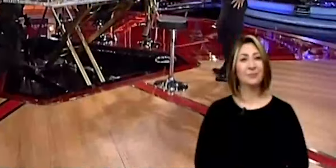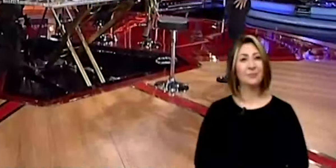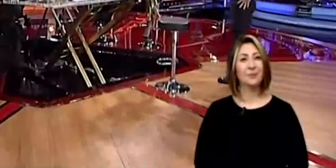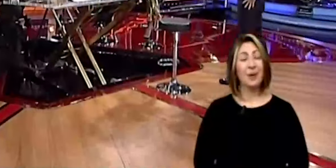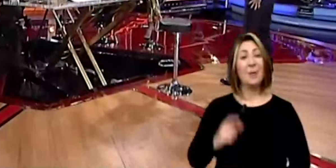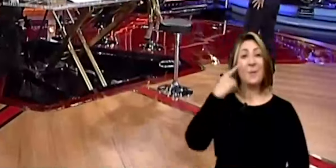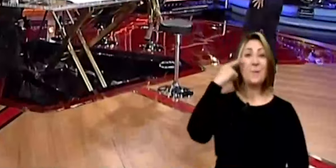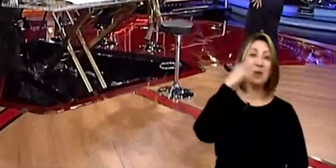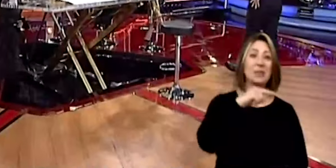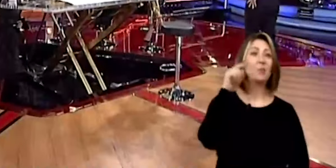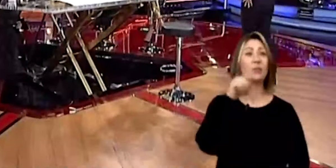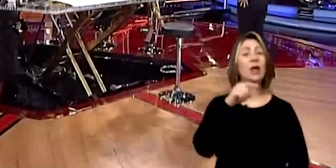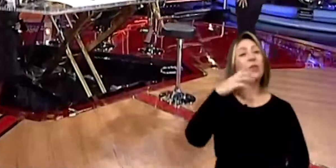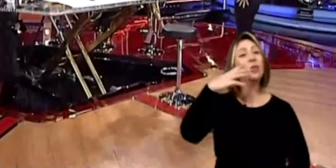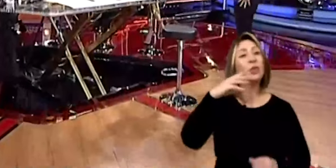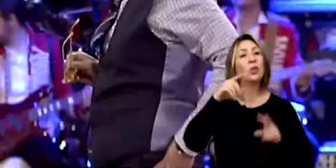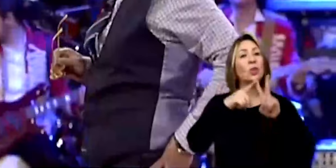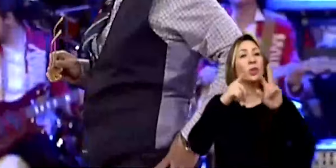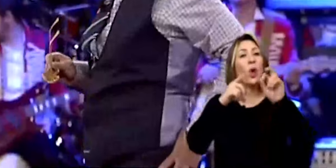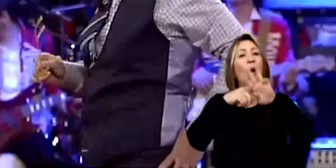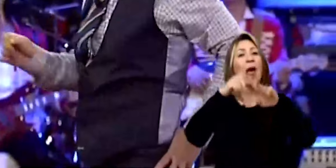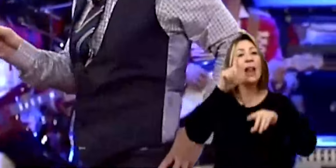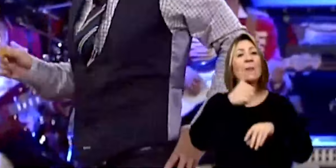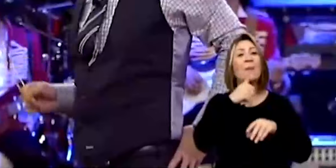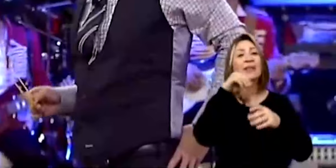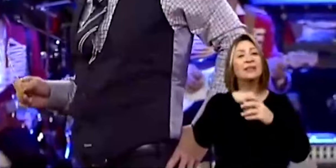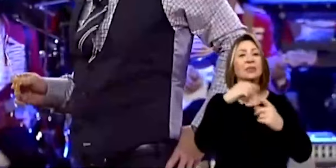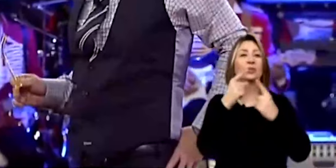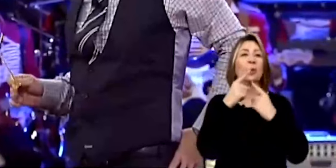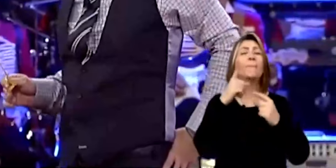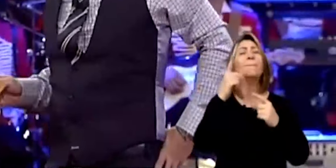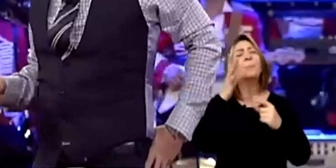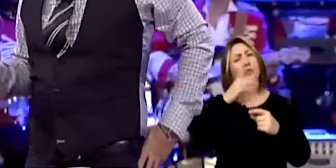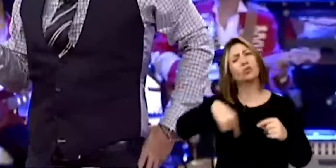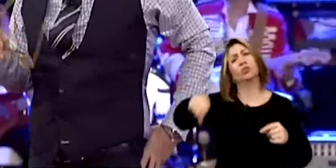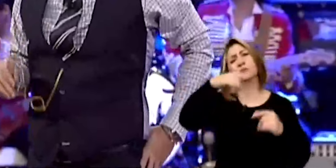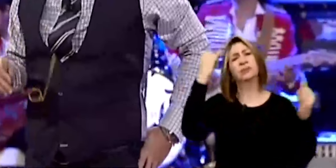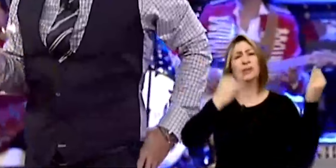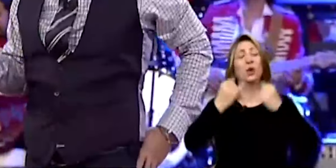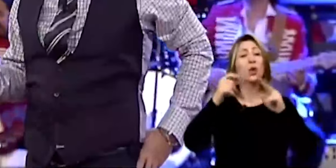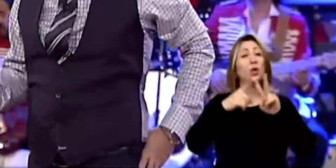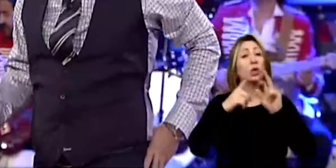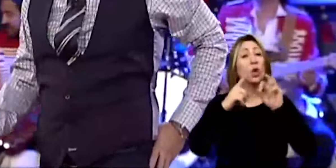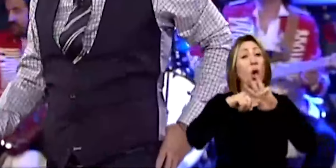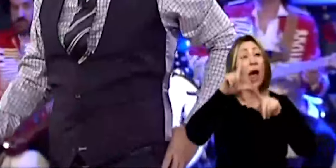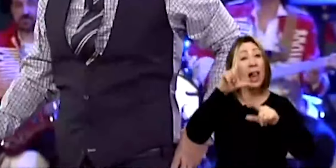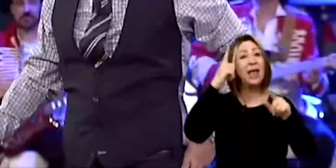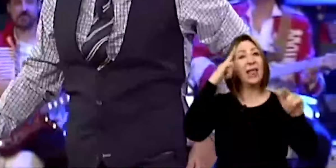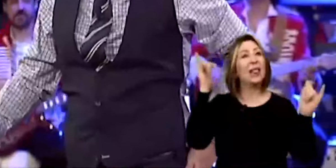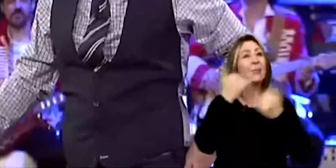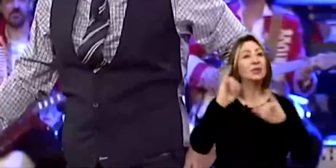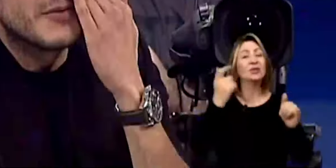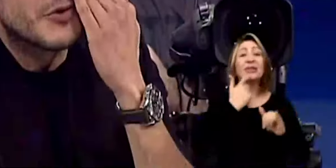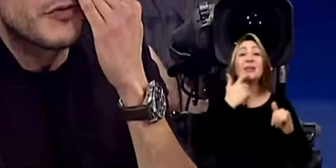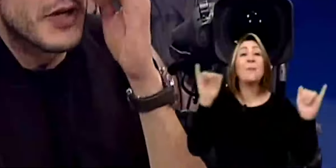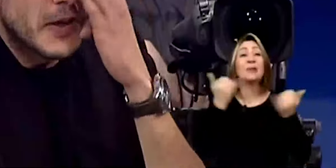Bakınız burada da Noel Baba'yla ilgili bir konuşma yapılıyor. Biliyorsunuz ülkemizde tartışıldı. Galiba Noel'le yılbaşını